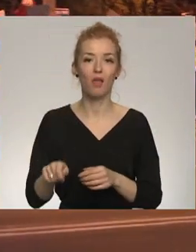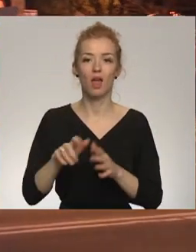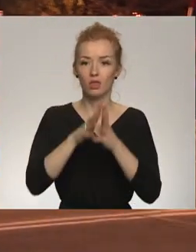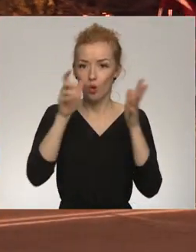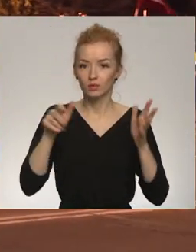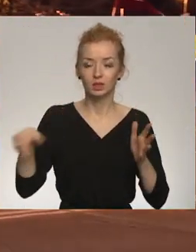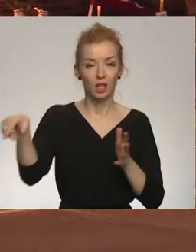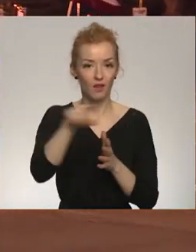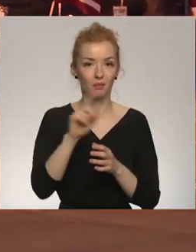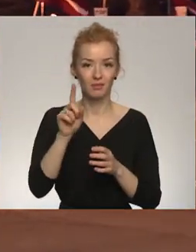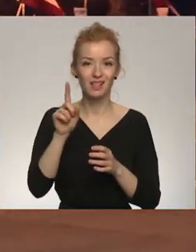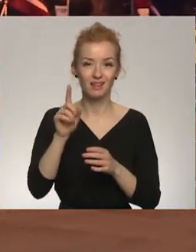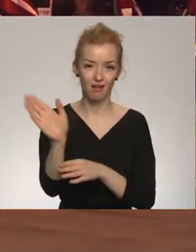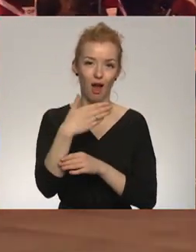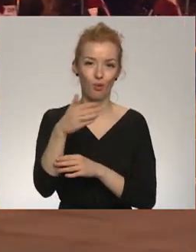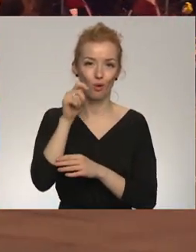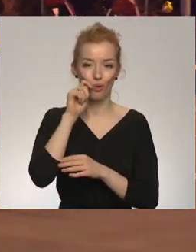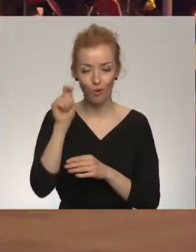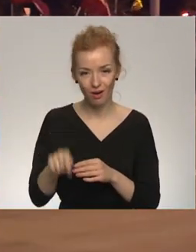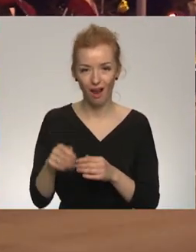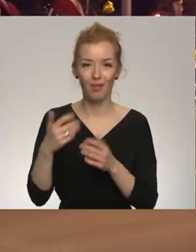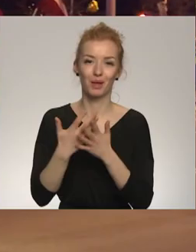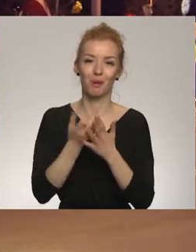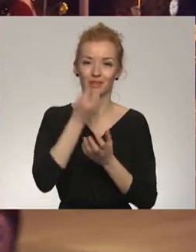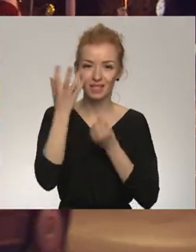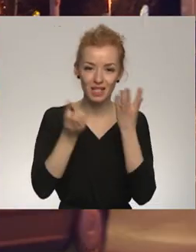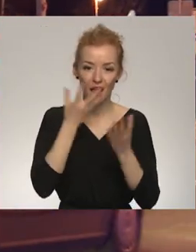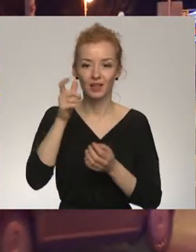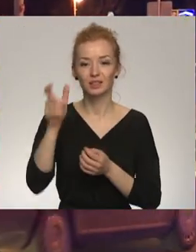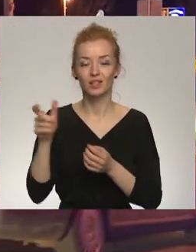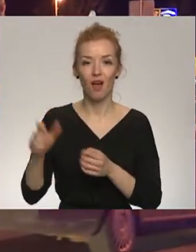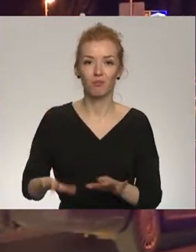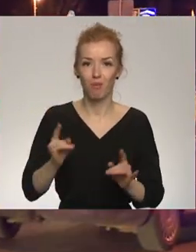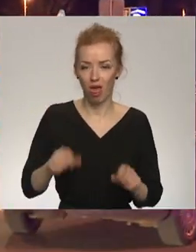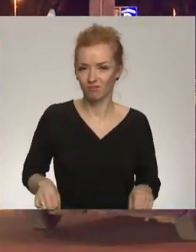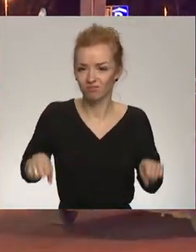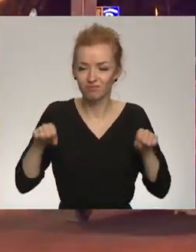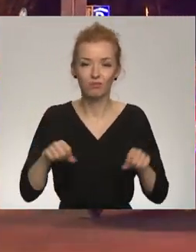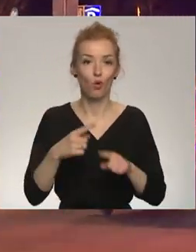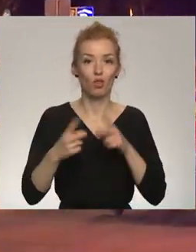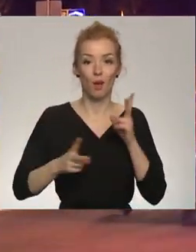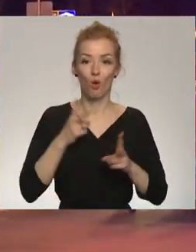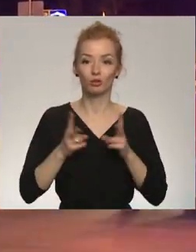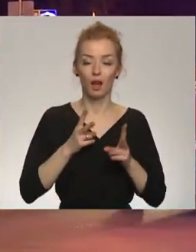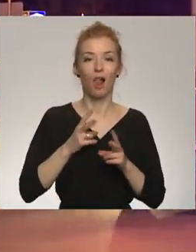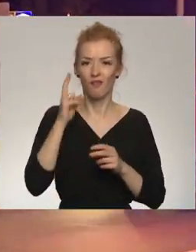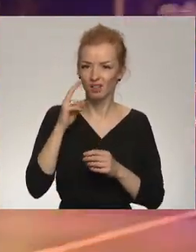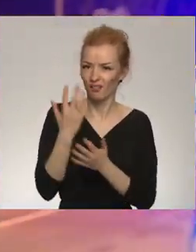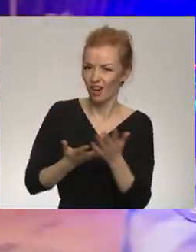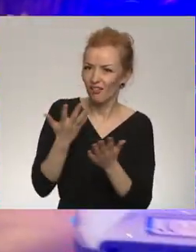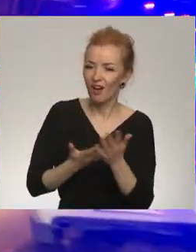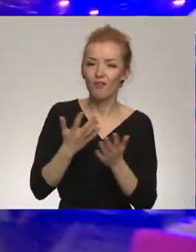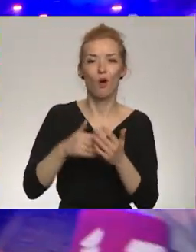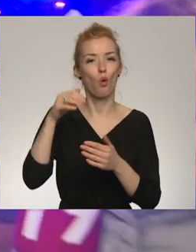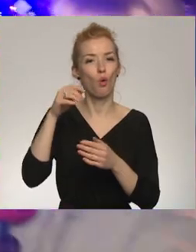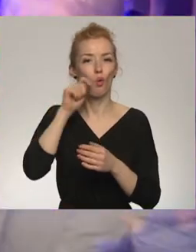ir rokās zili dzelteni ziedi, Ukrainas karogi, cilvēki atnākuši ar bērniem. Emocionāli, ka vecāki bērniem stāsta par Ukrainas